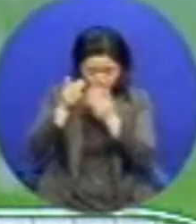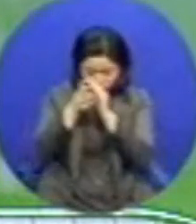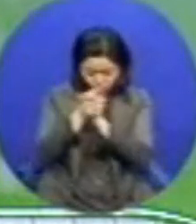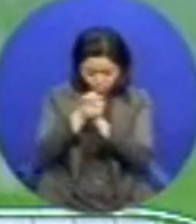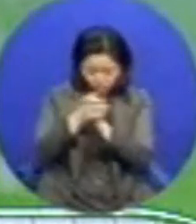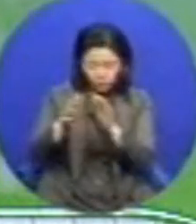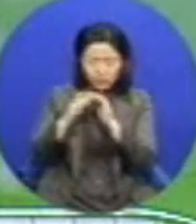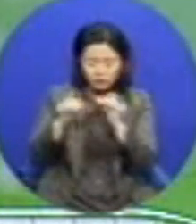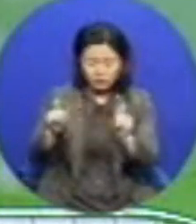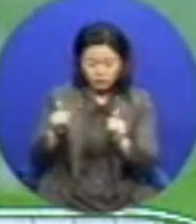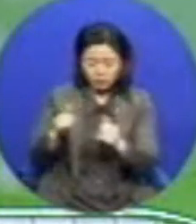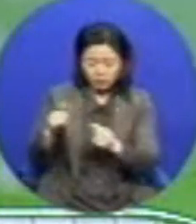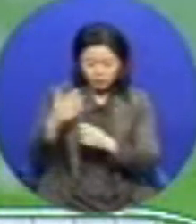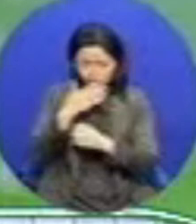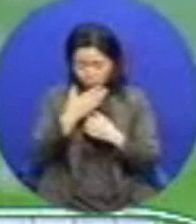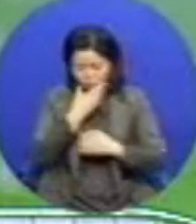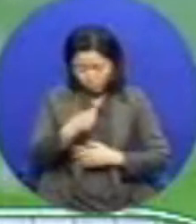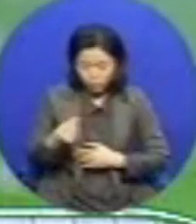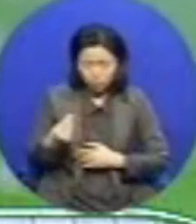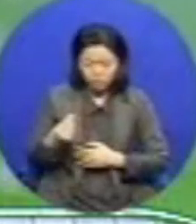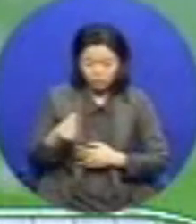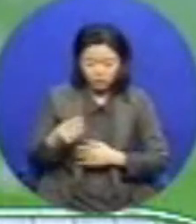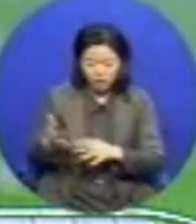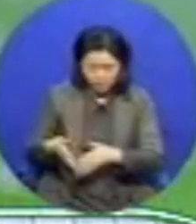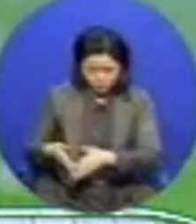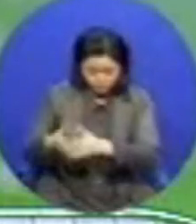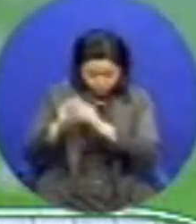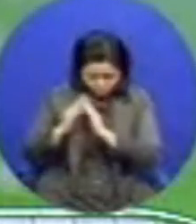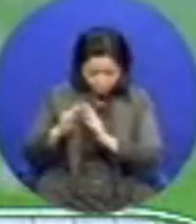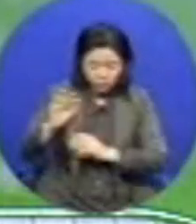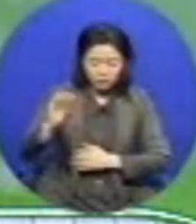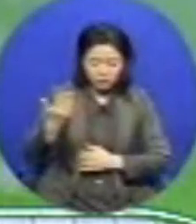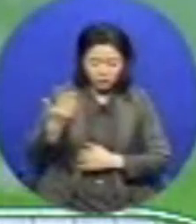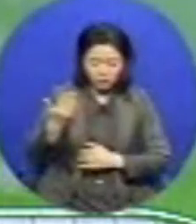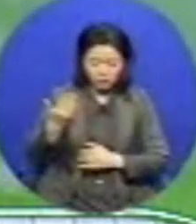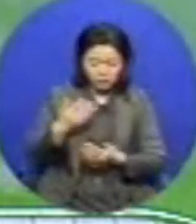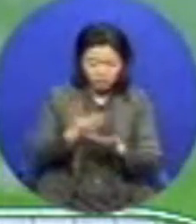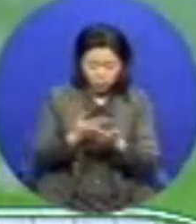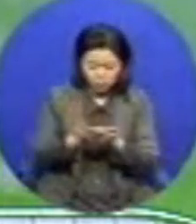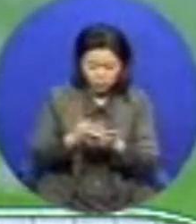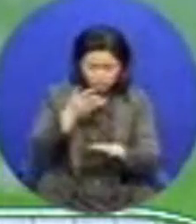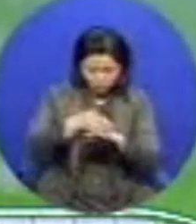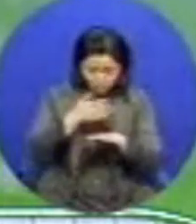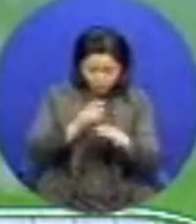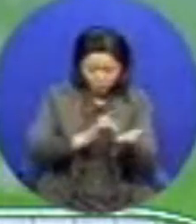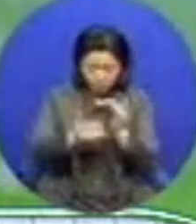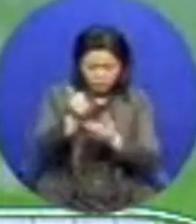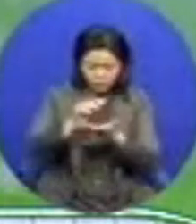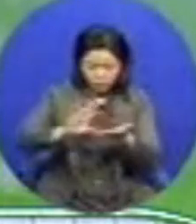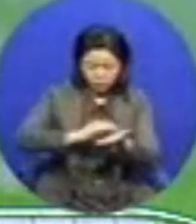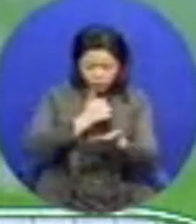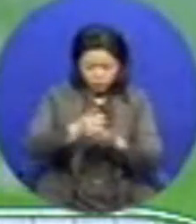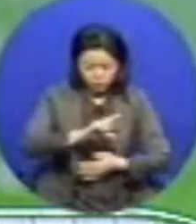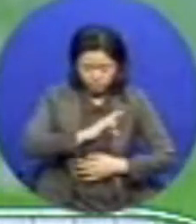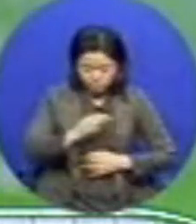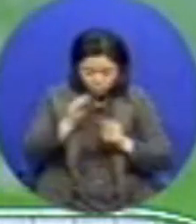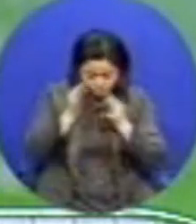주소서 개척자가 될 믿음을 주소서 주님 감사 예수 그리스도 이름으로 간절히 기도합니다 아니라